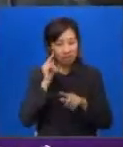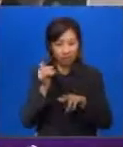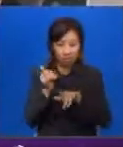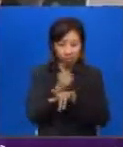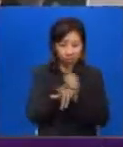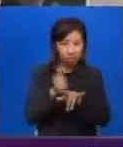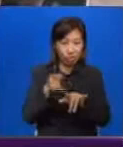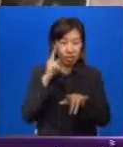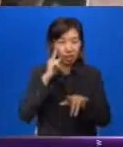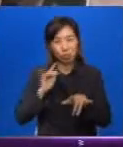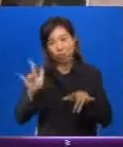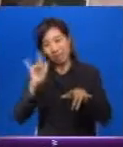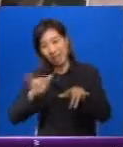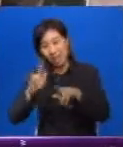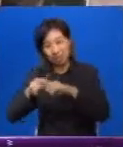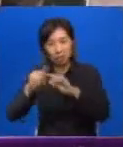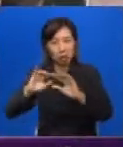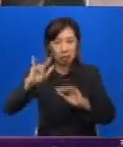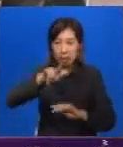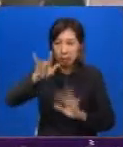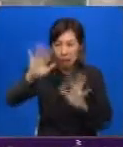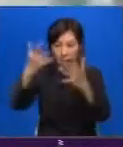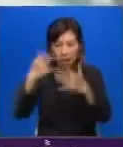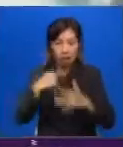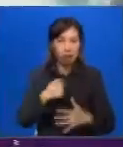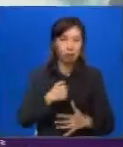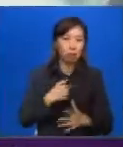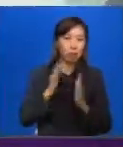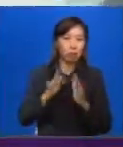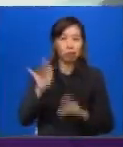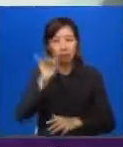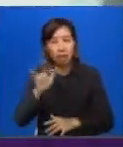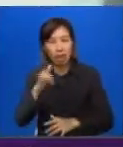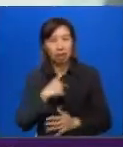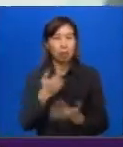ารก็ยังรอคอยความหวังว่าอย่างน้อยก็ขอให้ได้ทราบข่าวของคนที่เขารักบ้าง